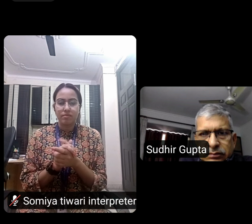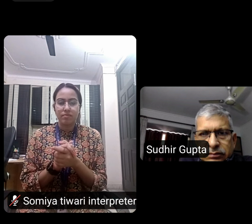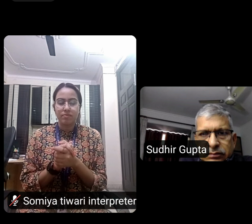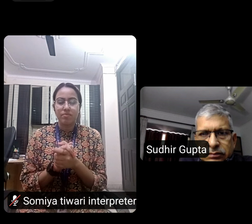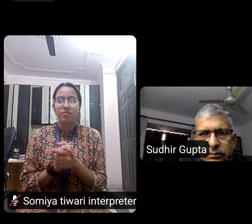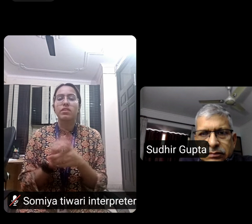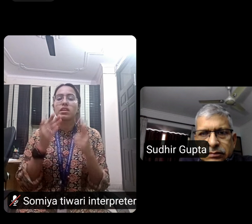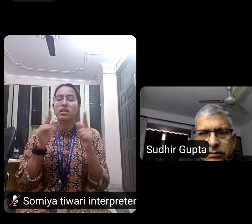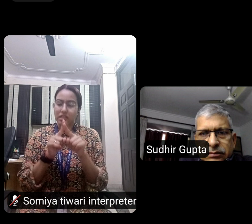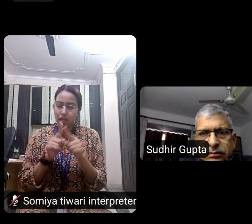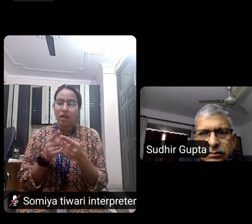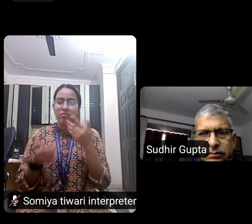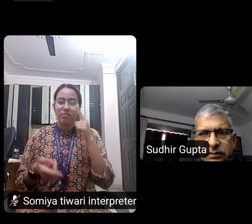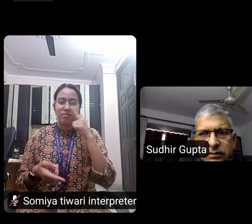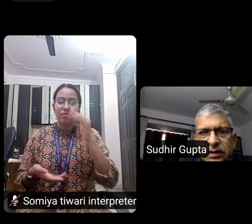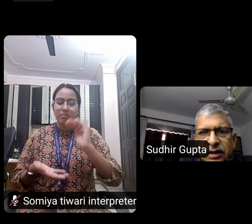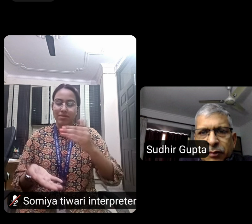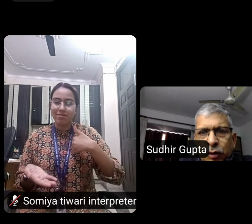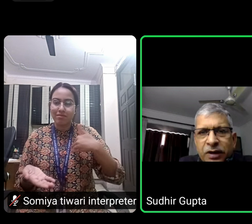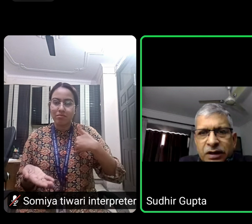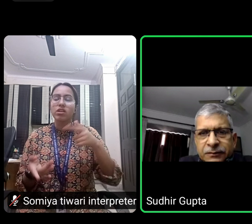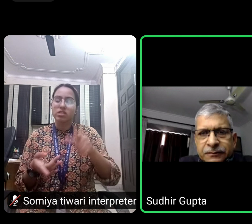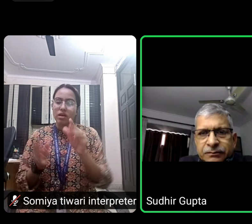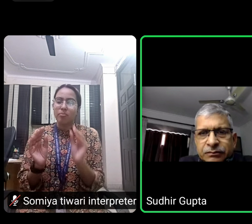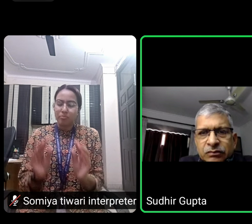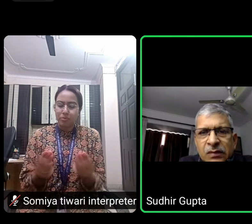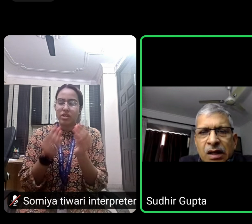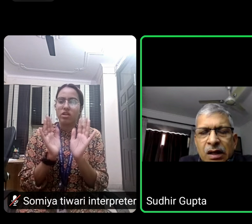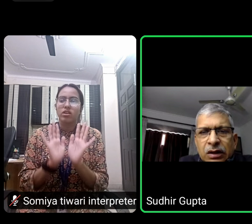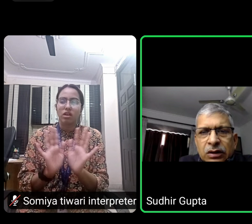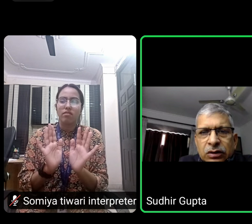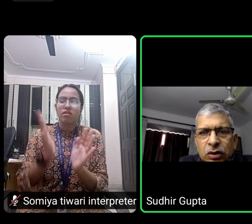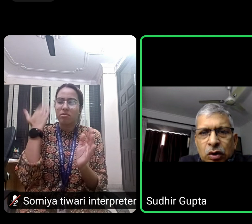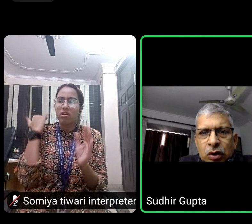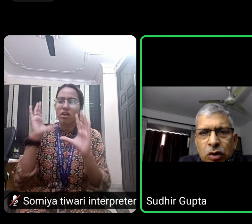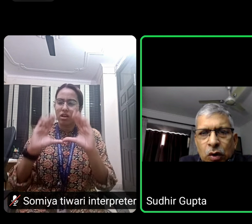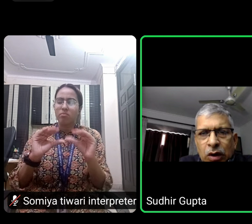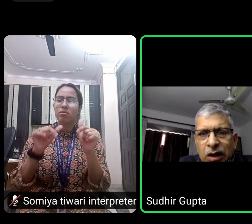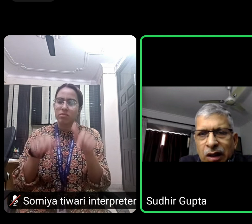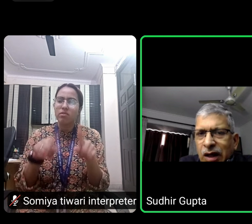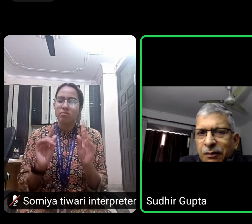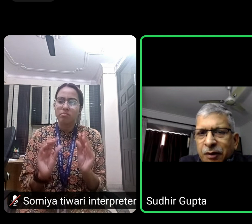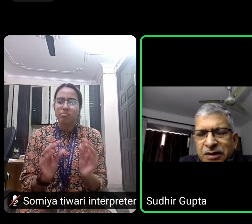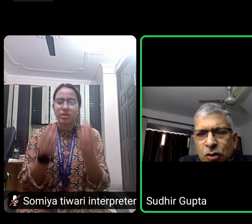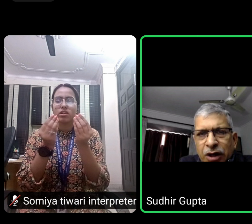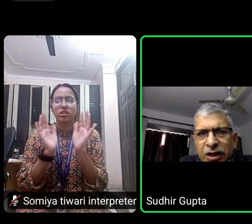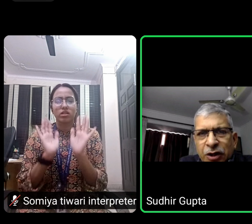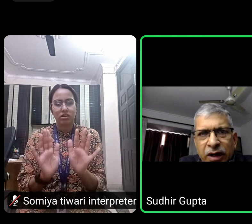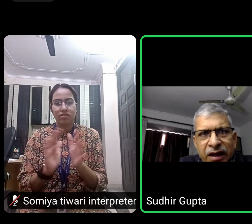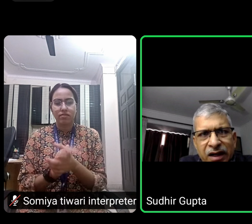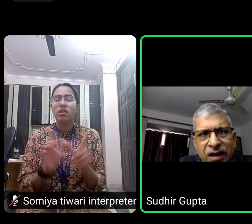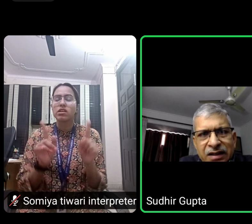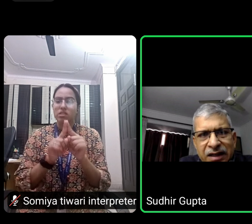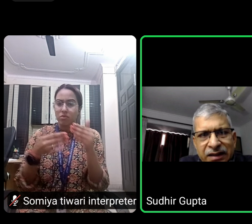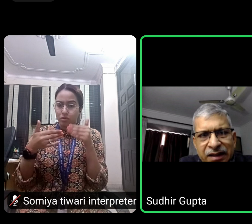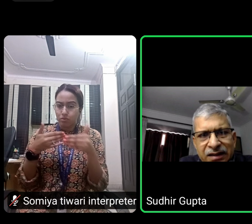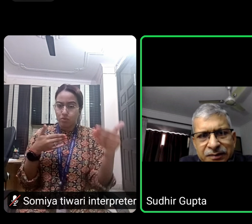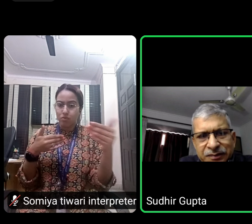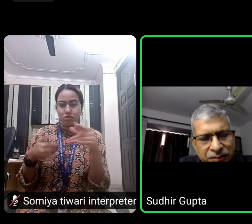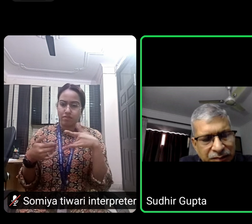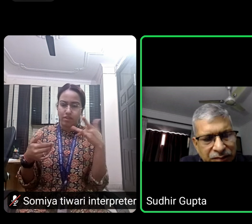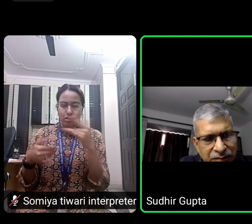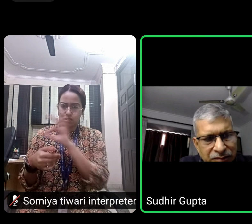इम्प्रूवमेंट है सर, जो भी इम्प्रूवमेंट आप अभी इसको कंटिन्यू करेंगे, करना चाहते